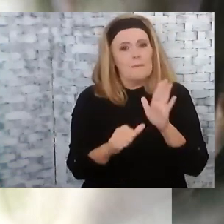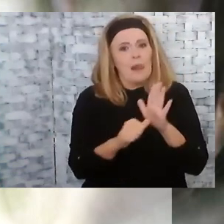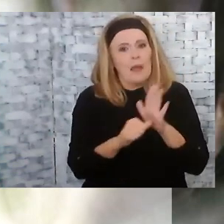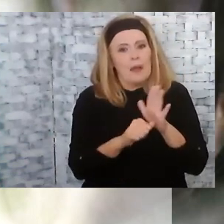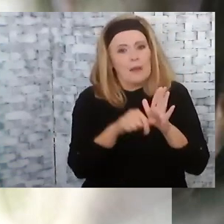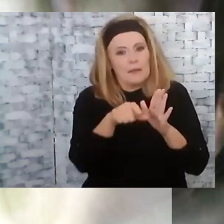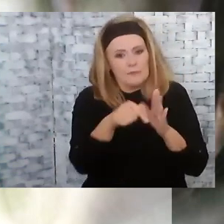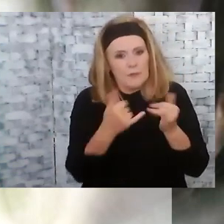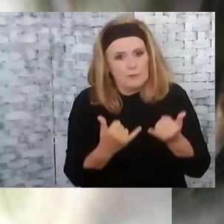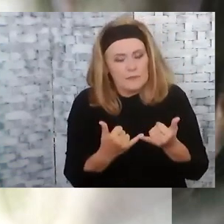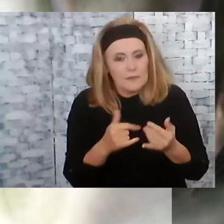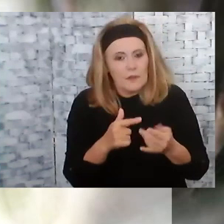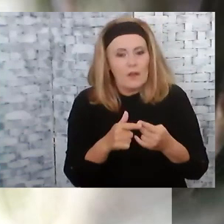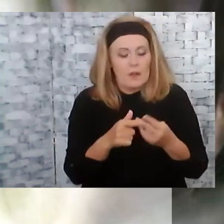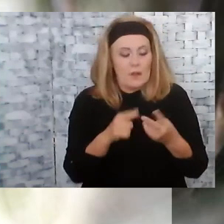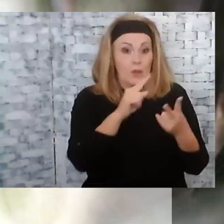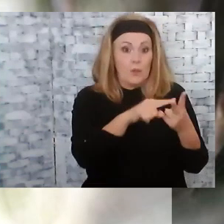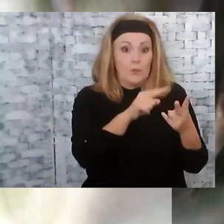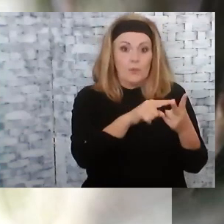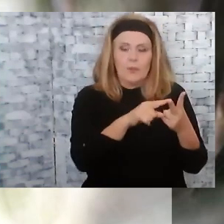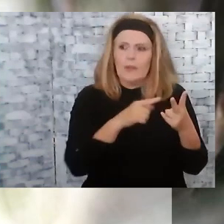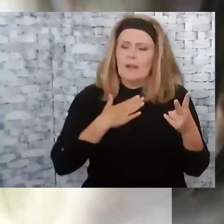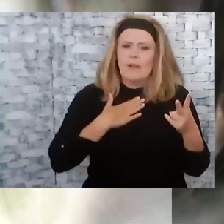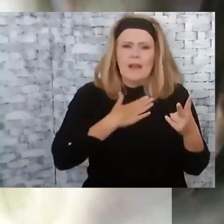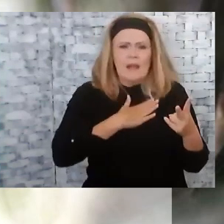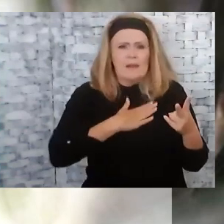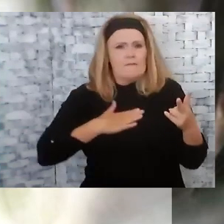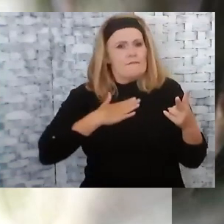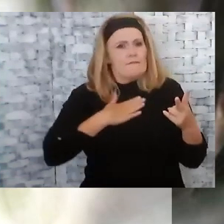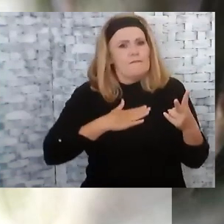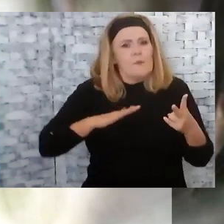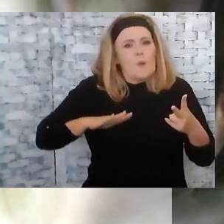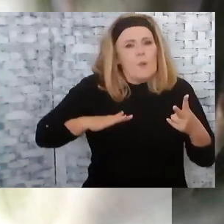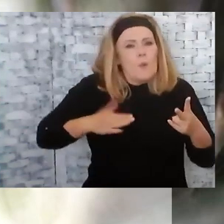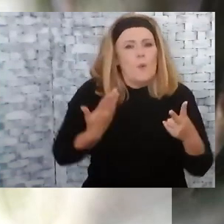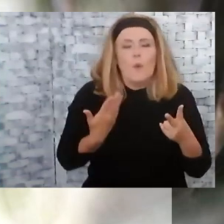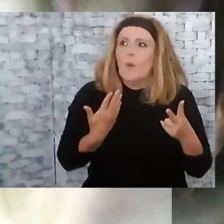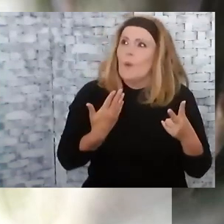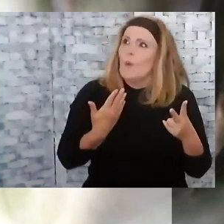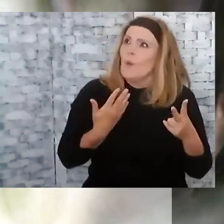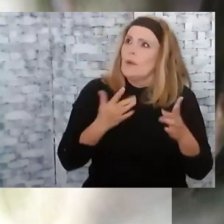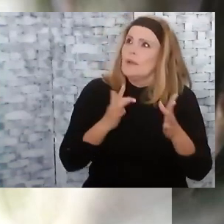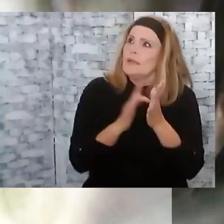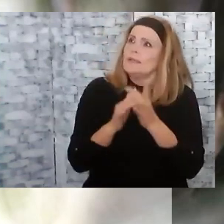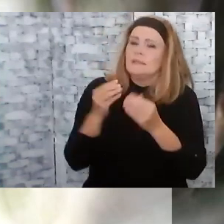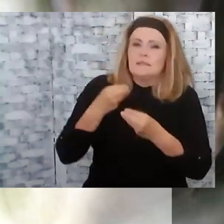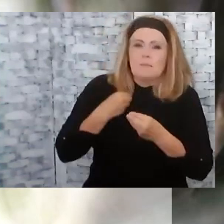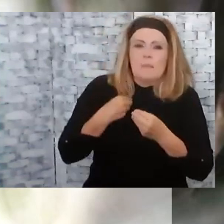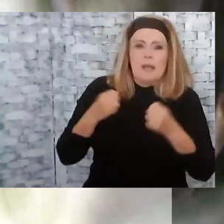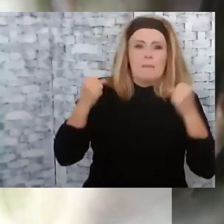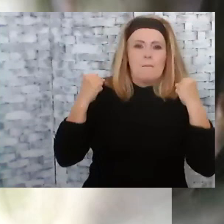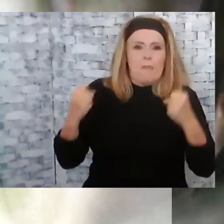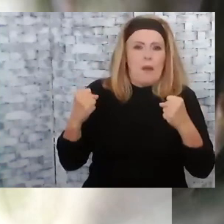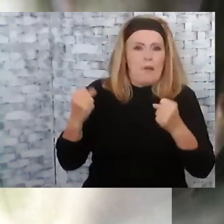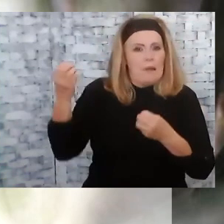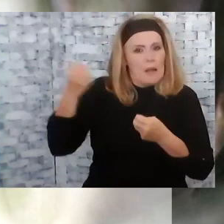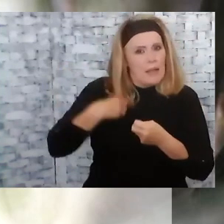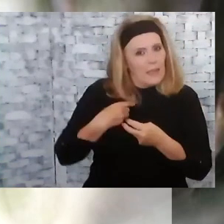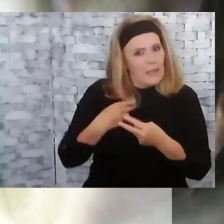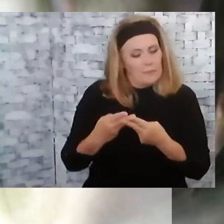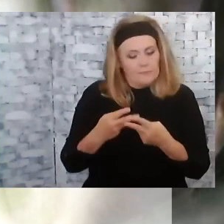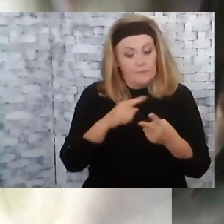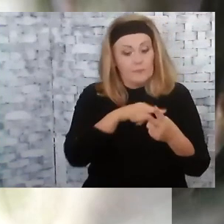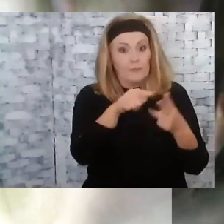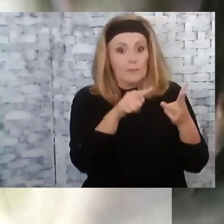se aanlyn belewenis? Hoe laat het jou voel as jy hoor dat Jesus aan jou mag gee?